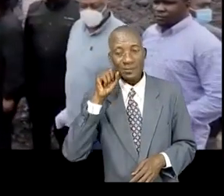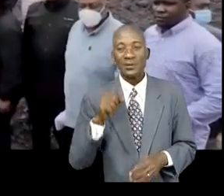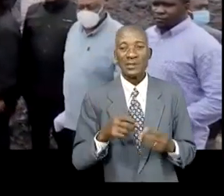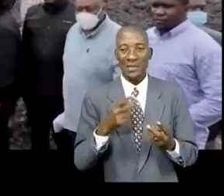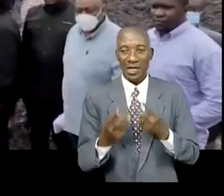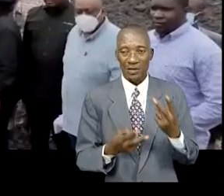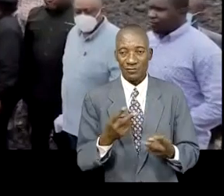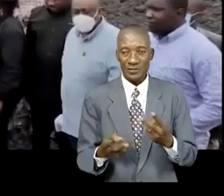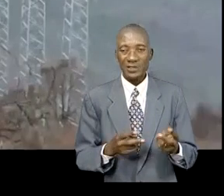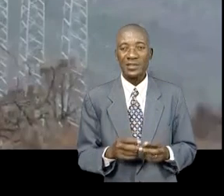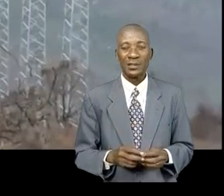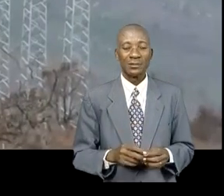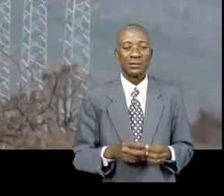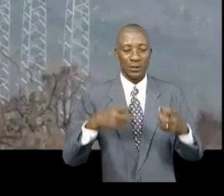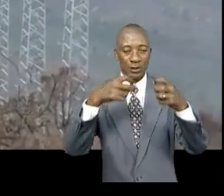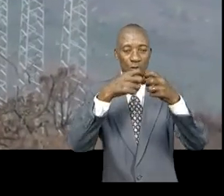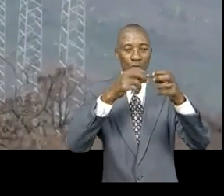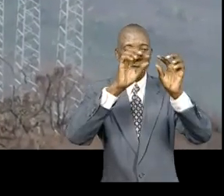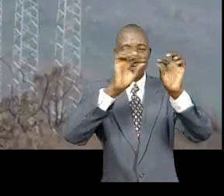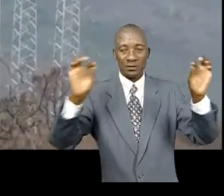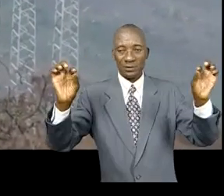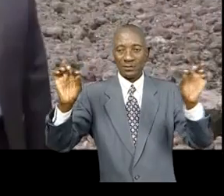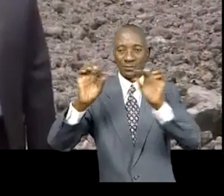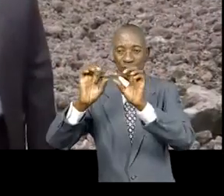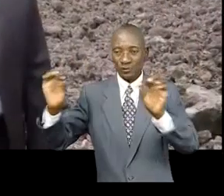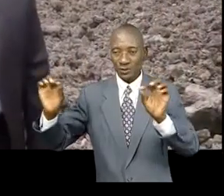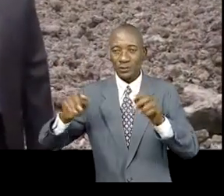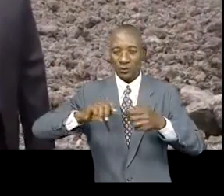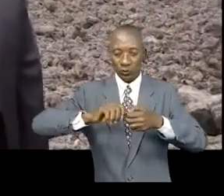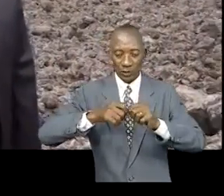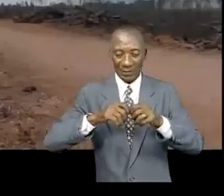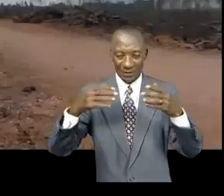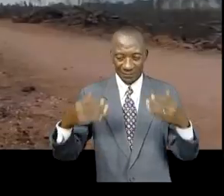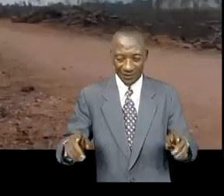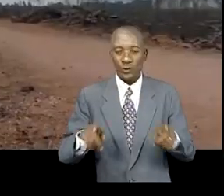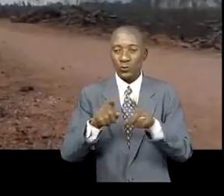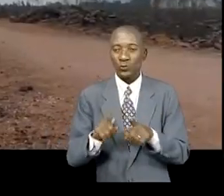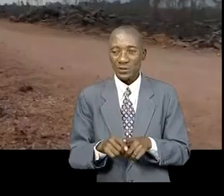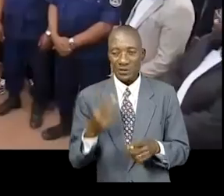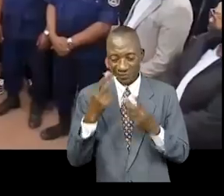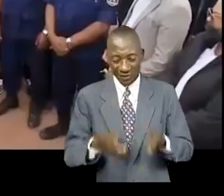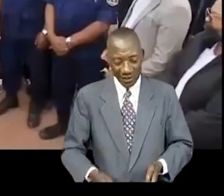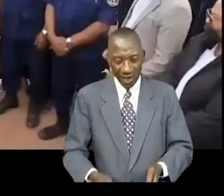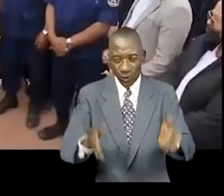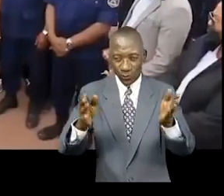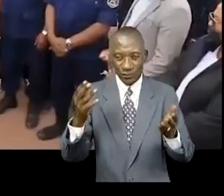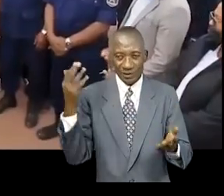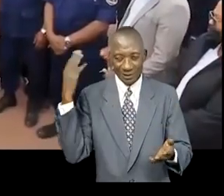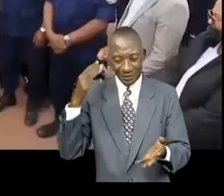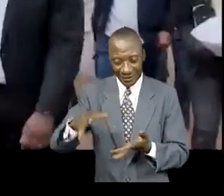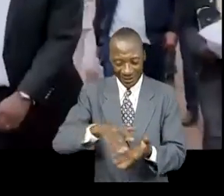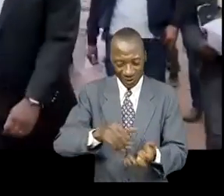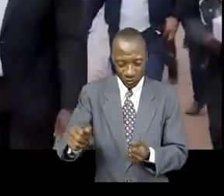visité les lignes électriques réhabilitées ainsi que la route qui a été refaite vers le Grand Nord au niveau de